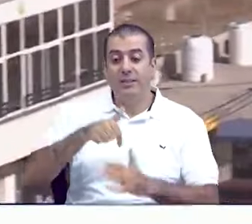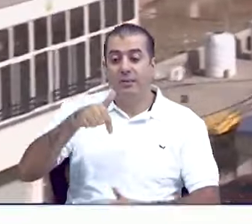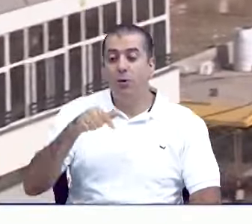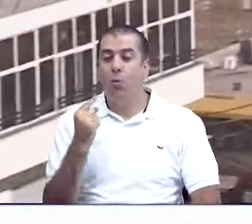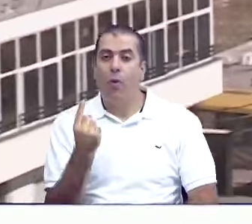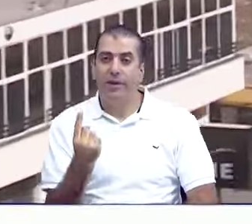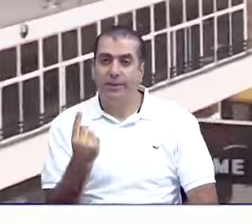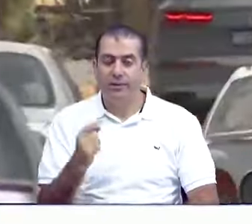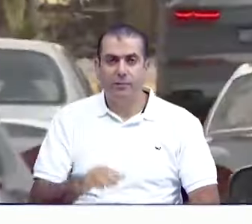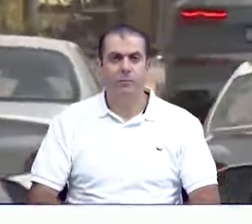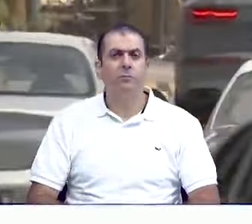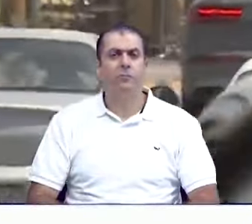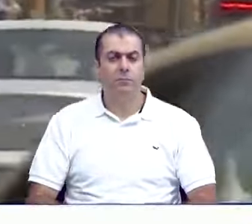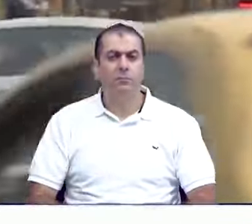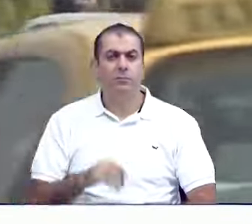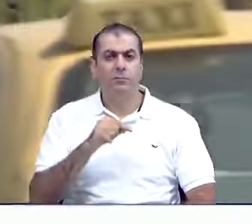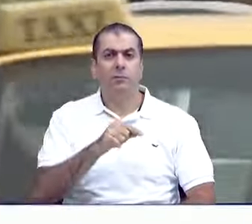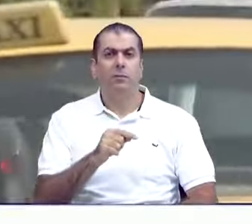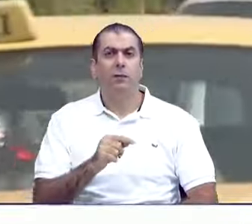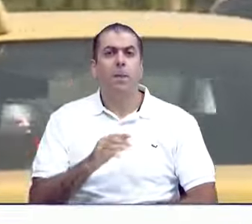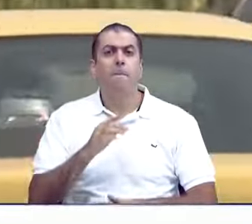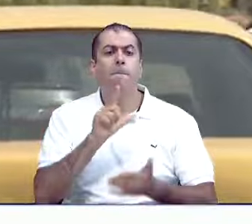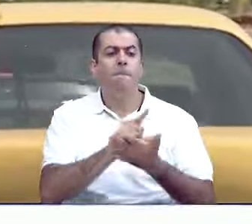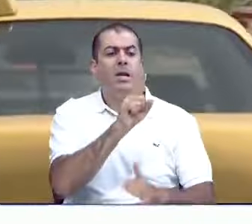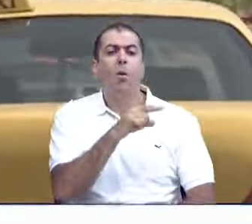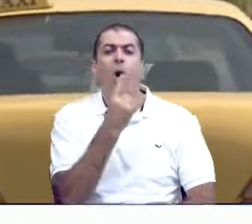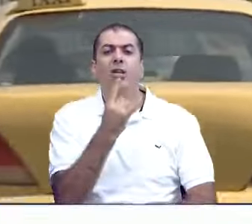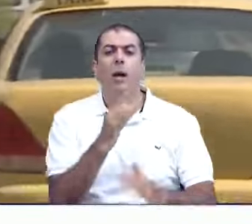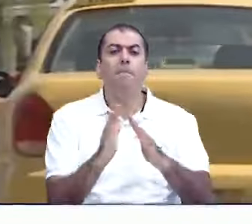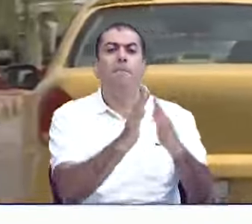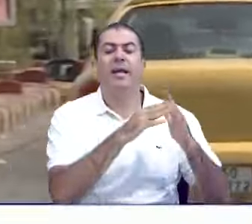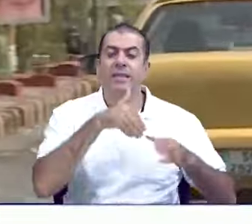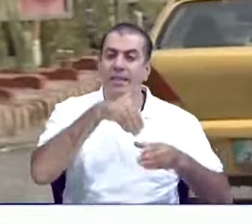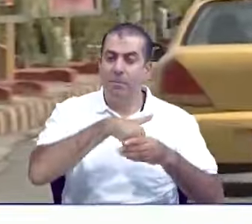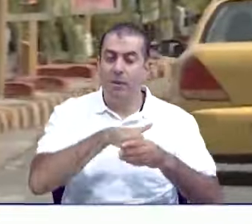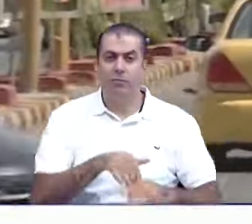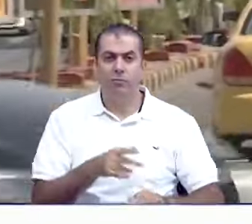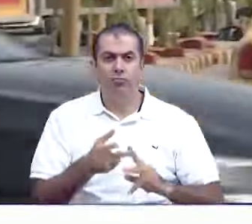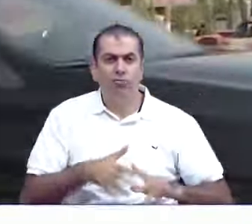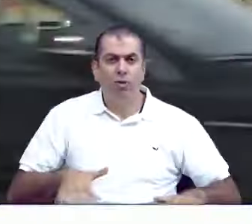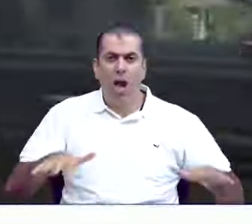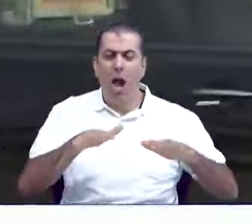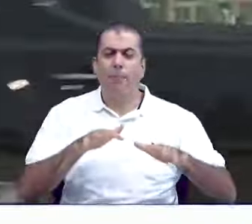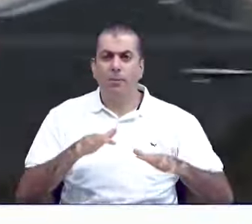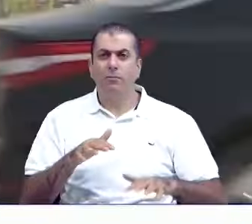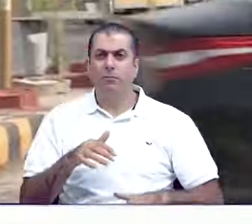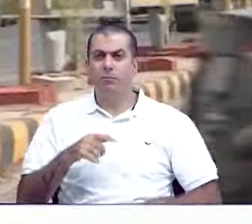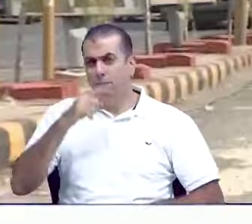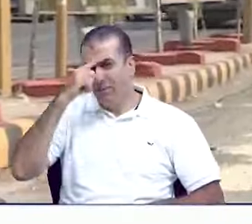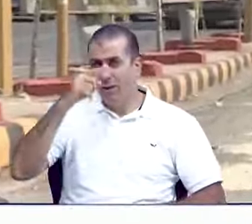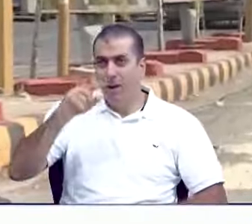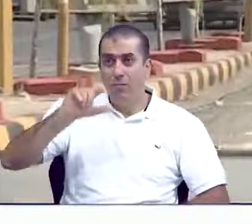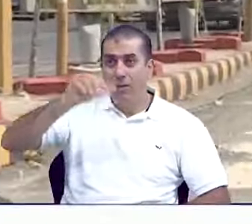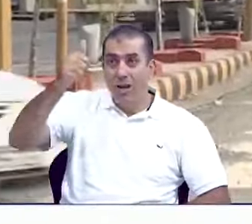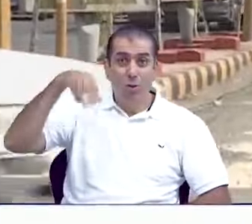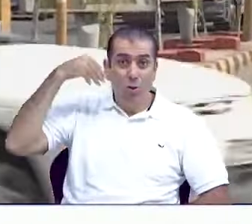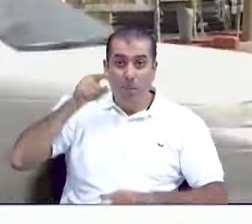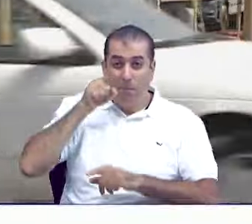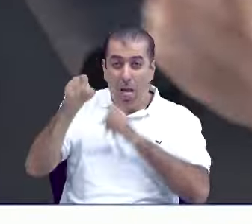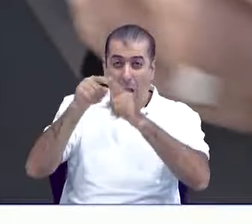32960 موزعين على 110 مراكز اقتراع ويامل المواطنون من الذين سيحالفه الحظ في هذه